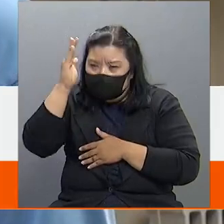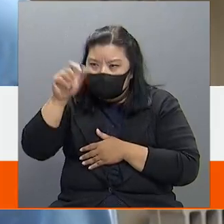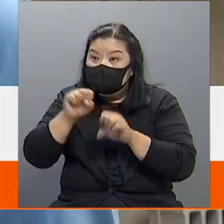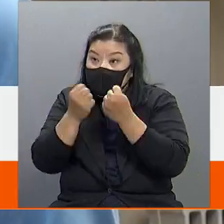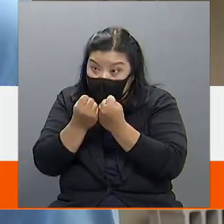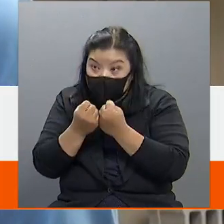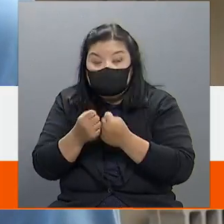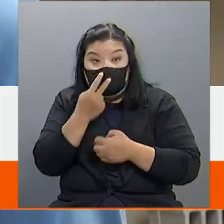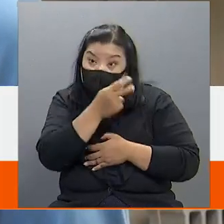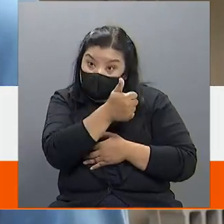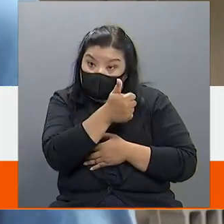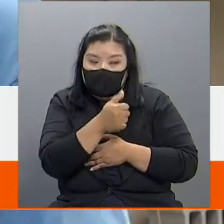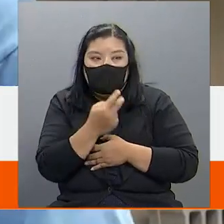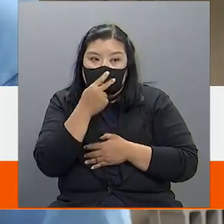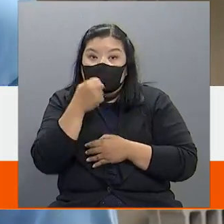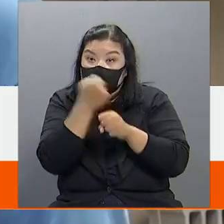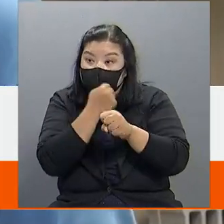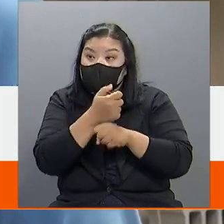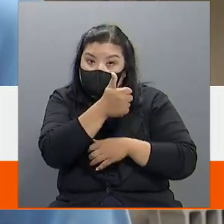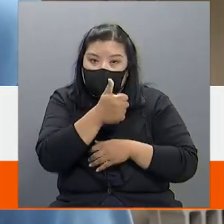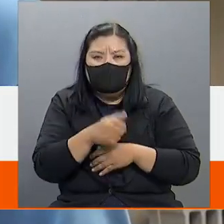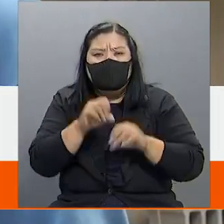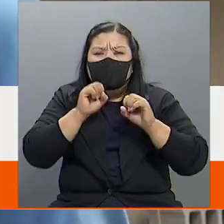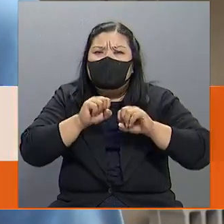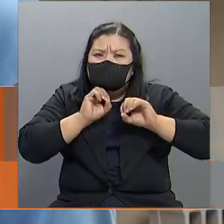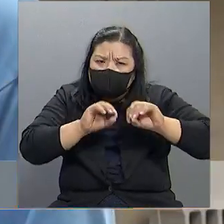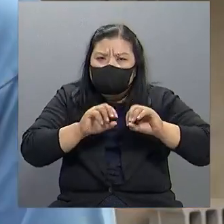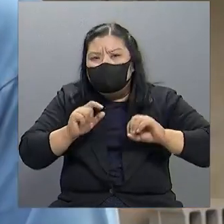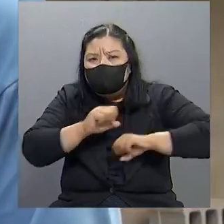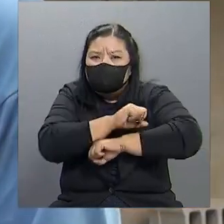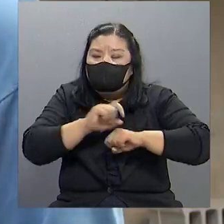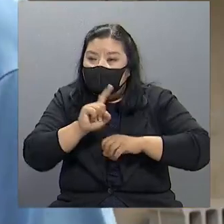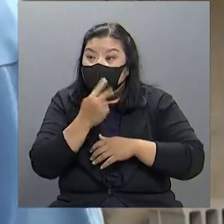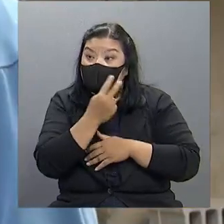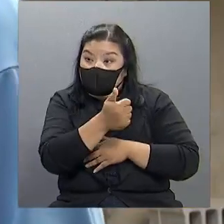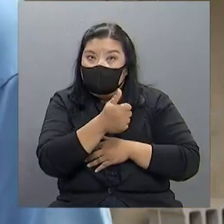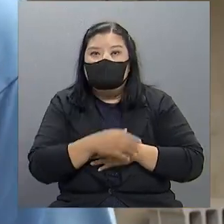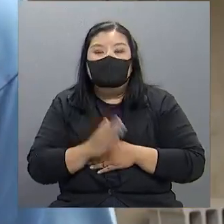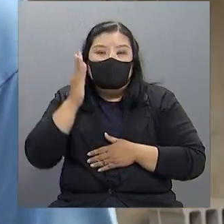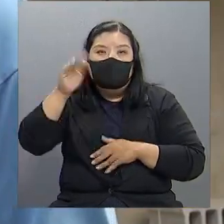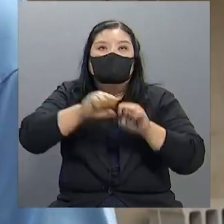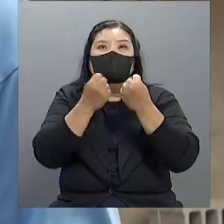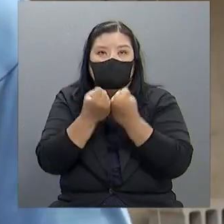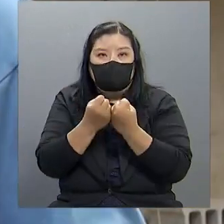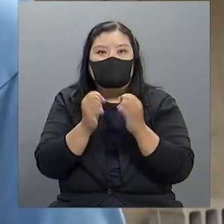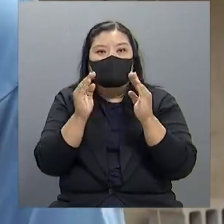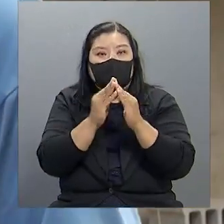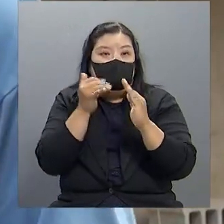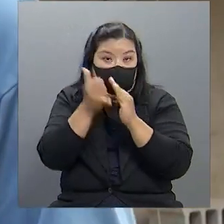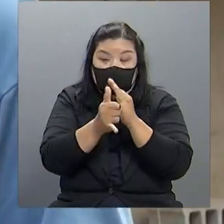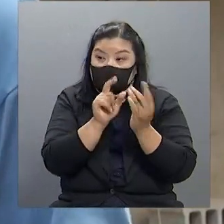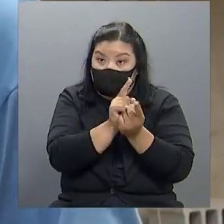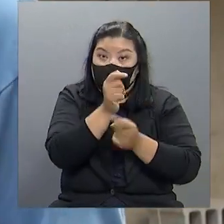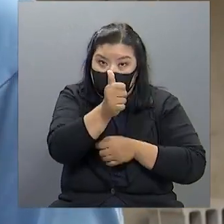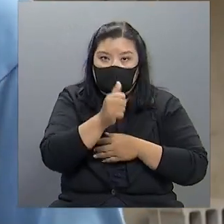คะที่เราซ้อมว่าเราซ้อมจริงไหมแกก็บอกแล้วก็เดี๋ยวทางสมาคมจะมาเยี่ยมที่บ้านค่ะว่าเราอะละหมาดจริง